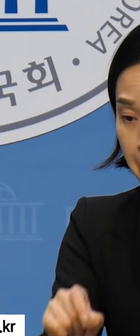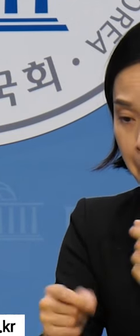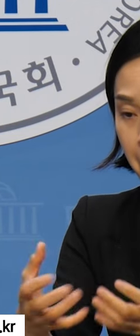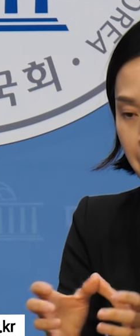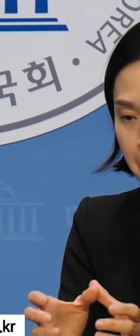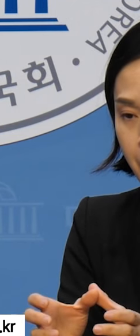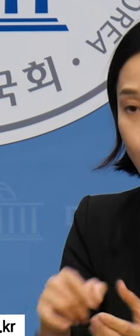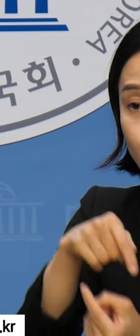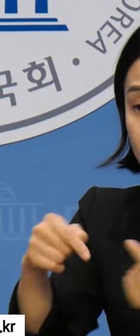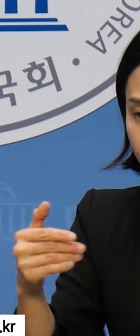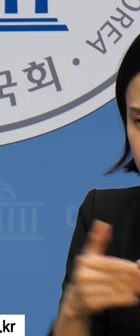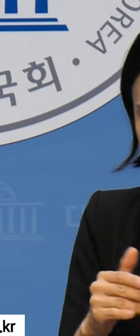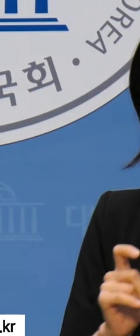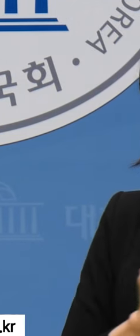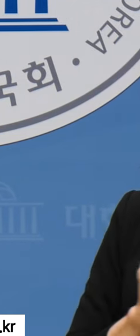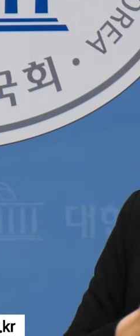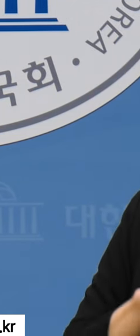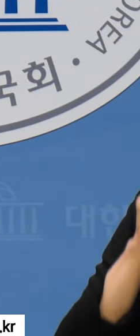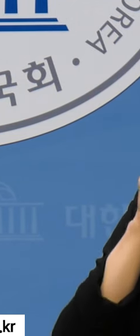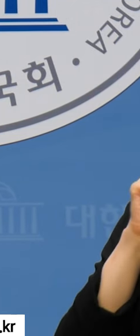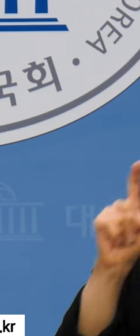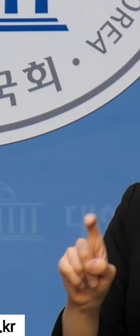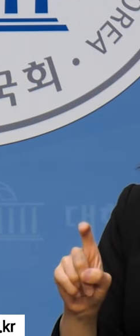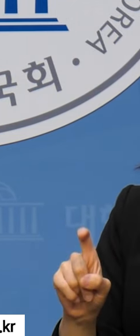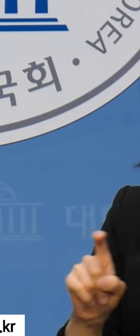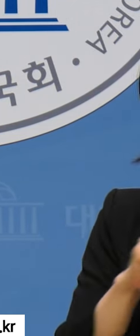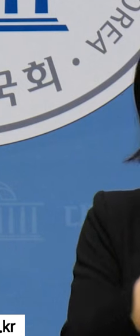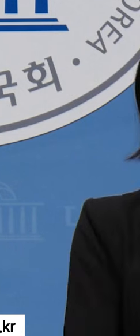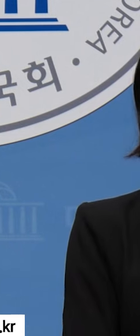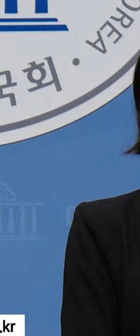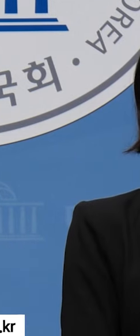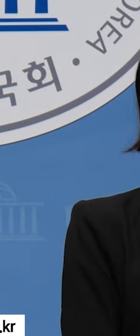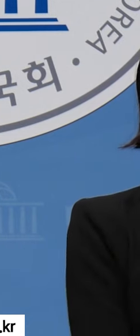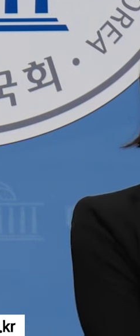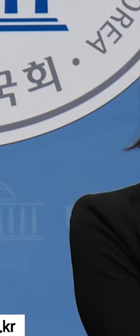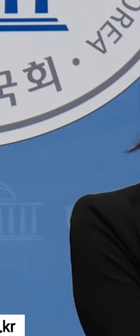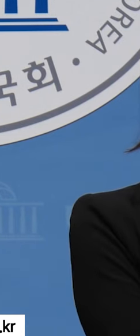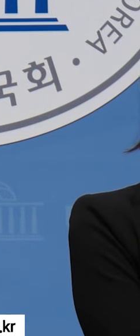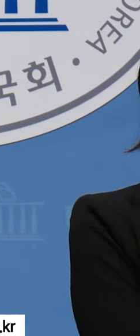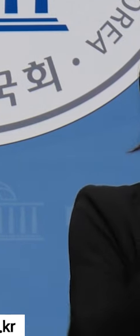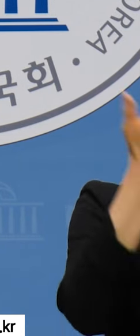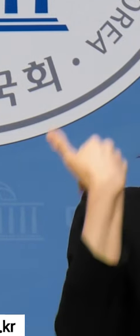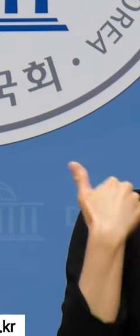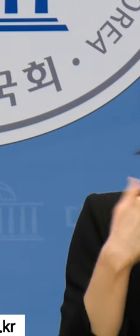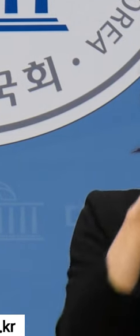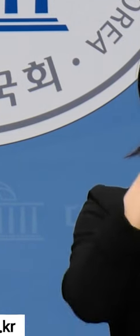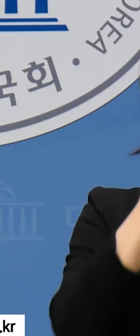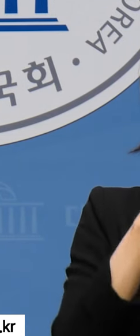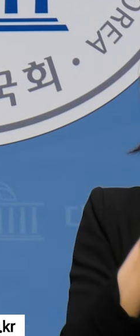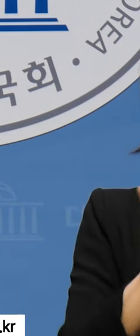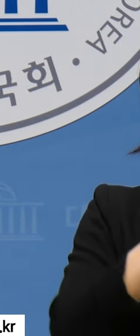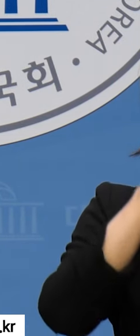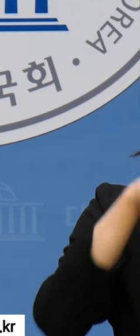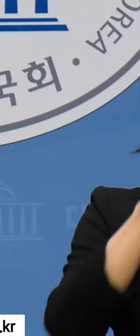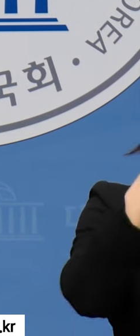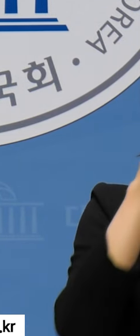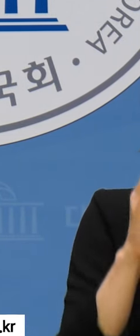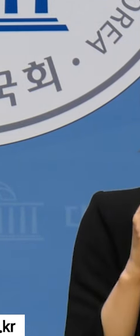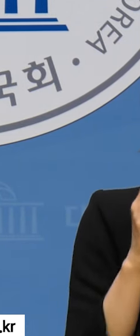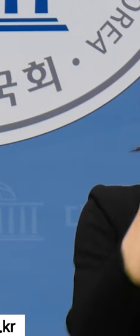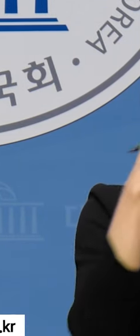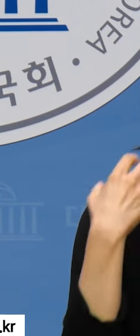불거진 것입니다 윤석 정권은 과거 이명박 정권이 국정원 등을